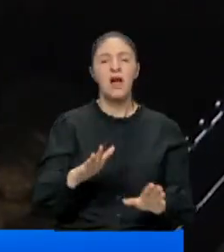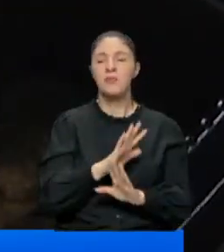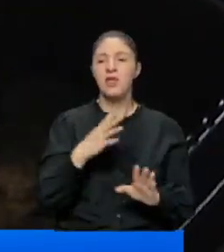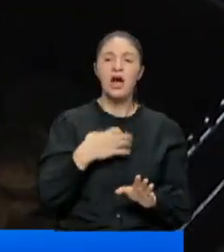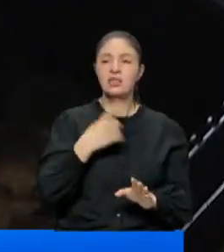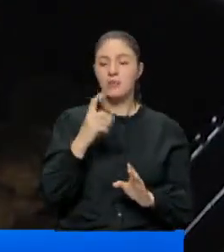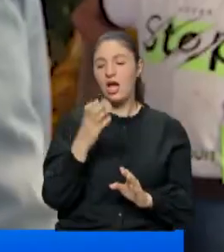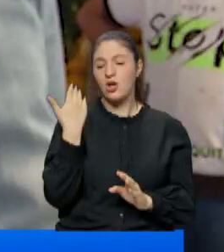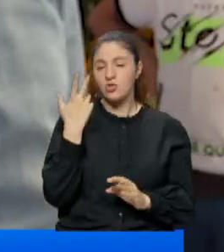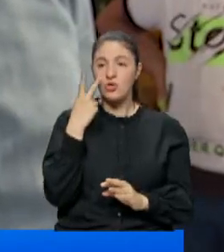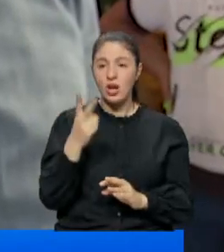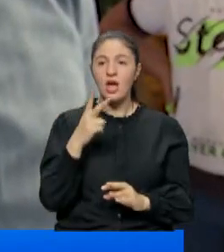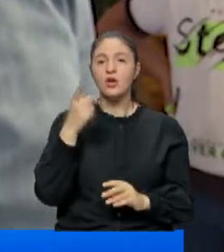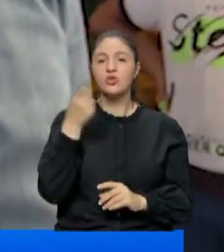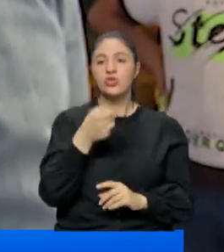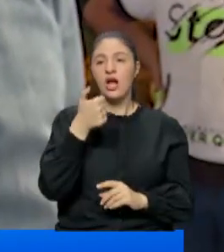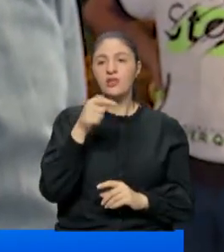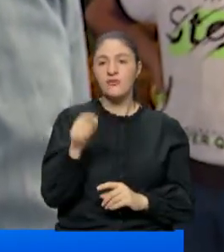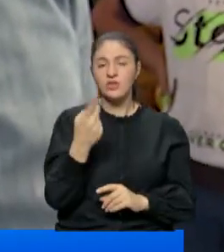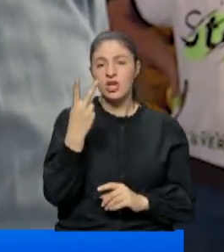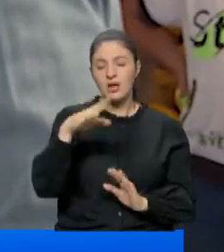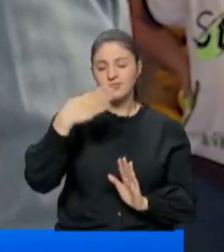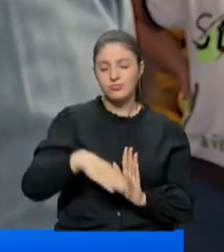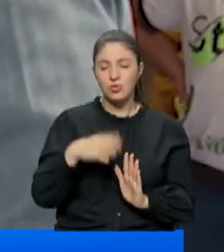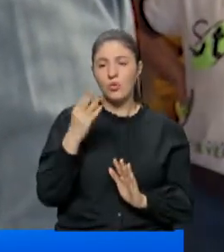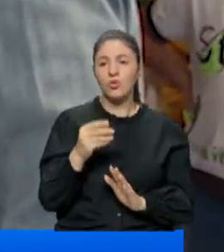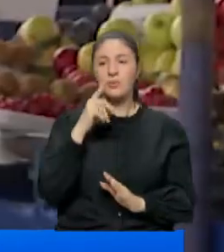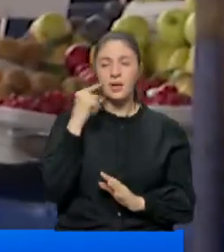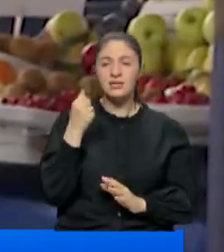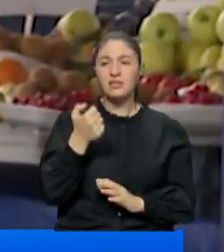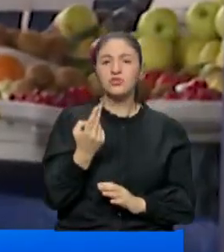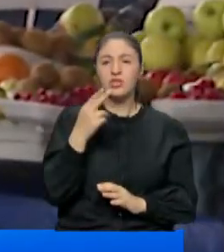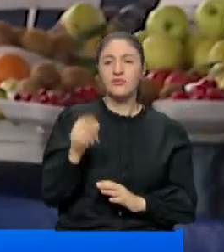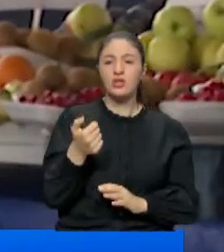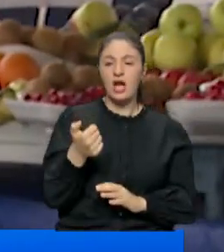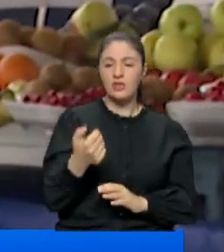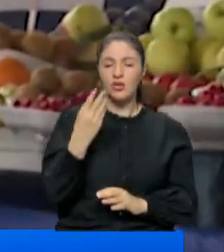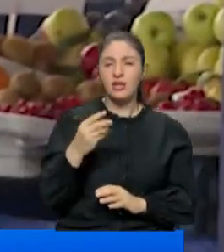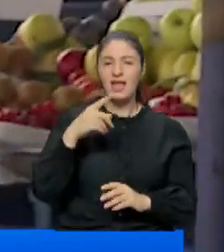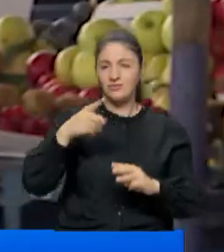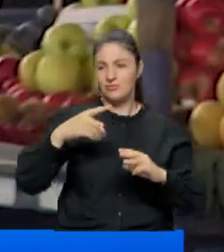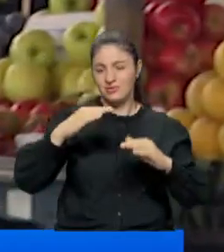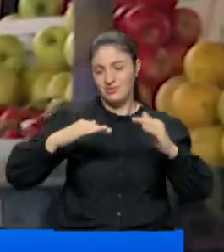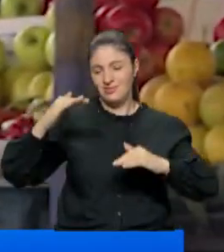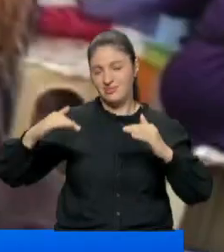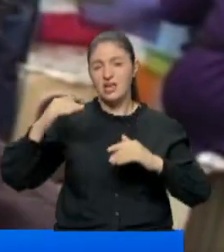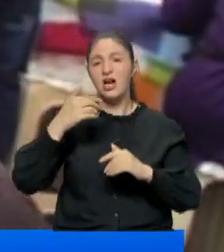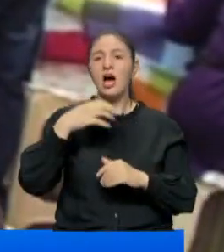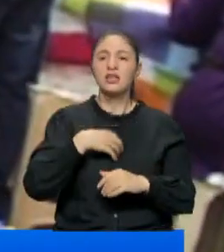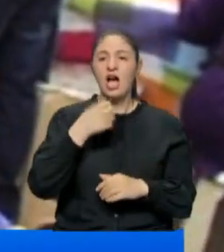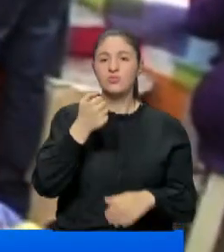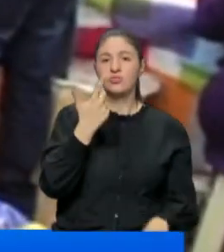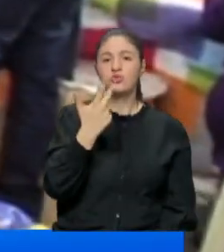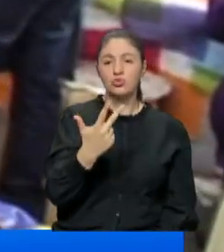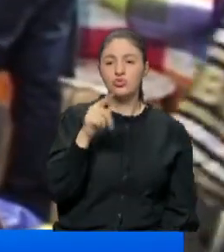Haziranda Bir önceki aya göre yüzde 6,2 azaldı Mayıs'ta 67,65 olan endeks Haziranda 60